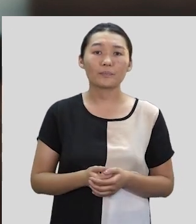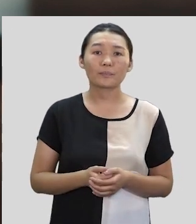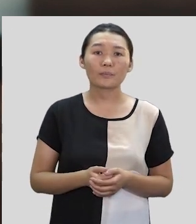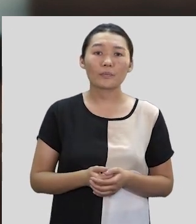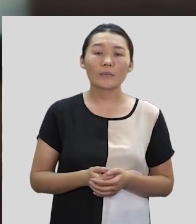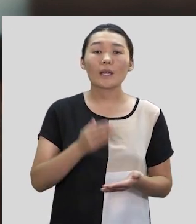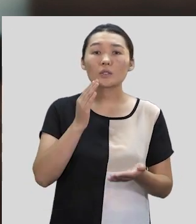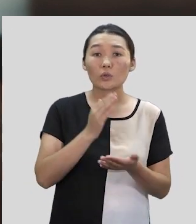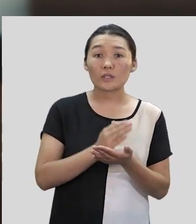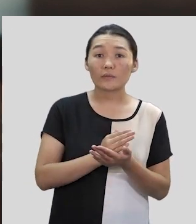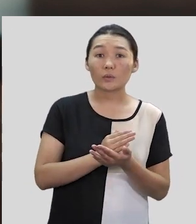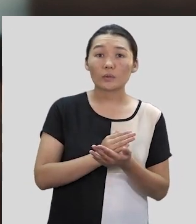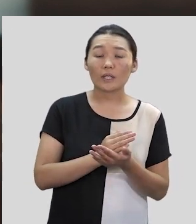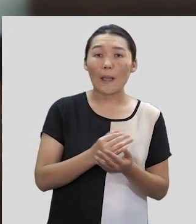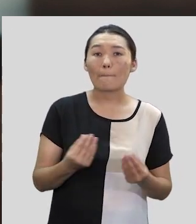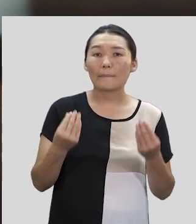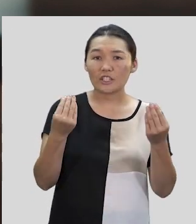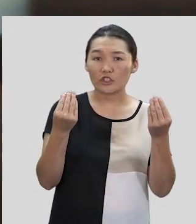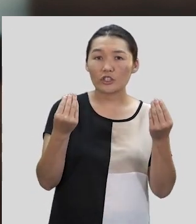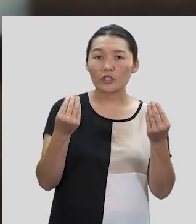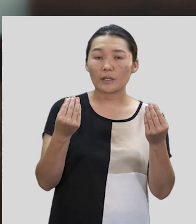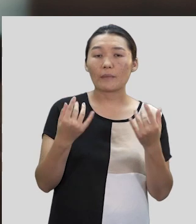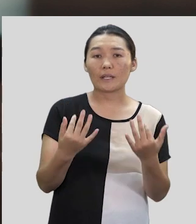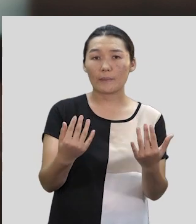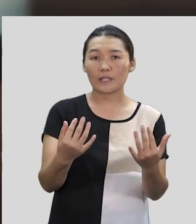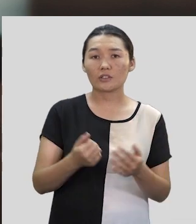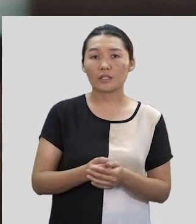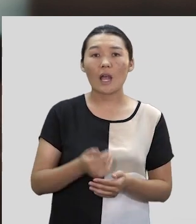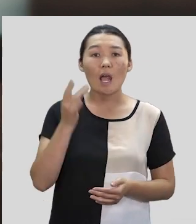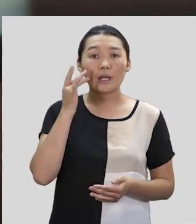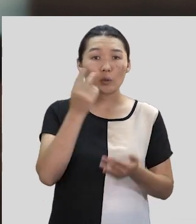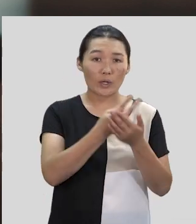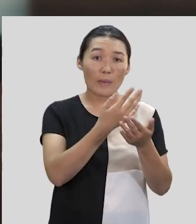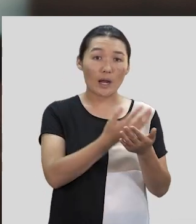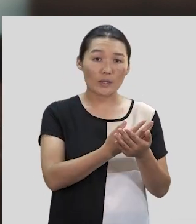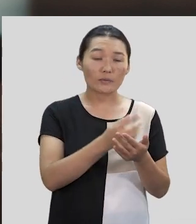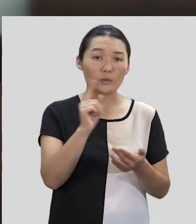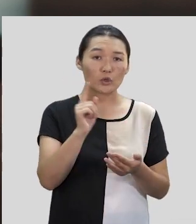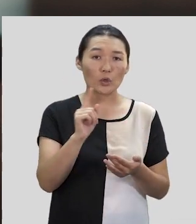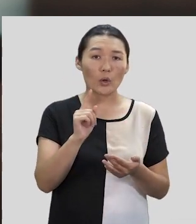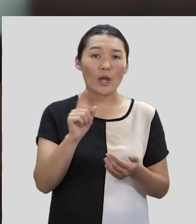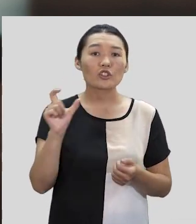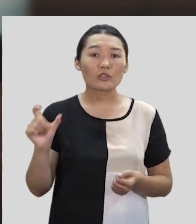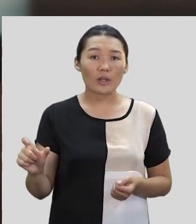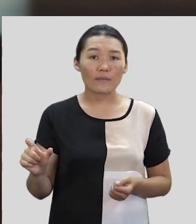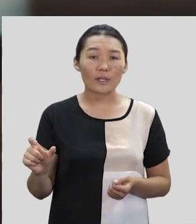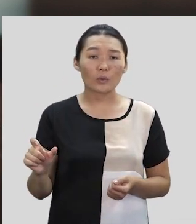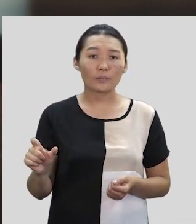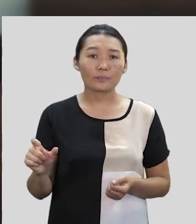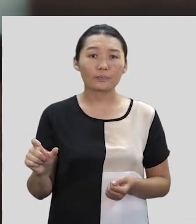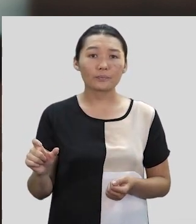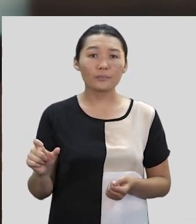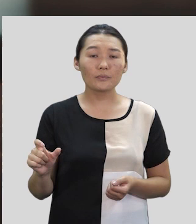существуют и престижные потребности которые показывают что человеку присущи